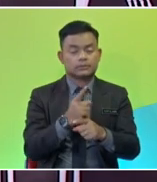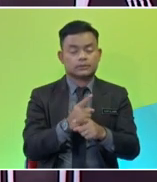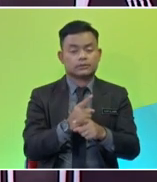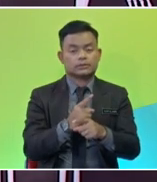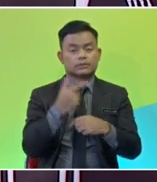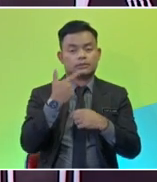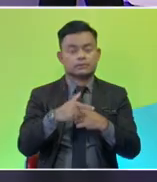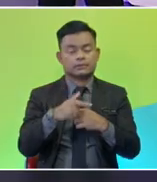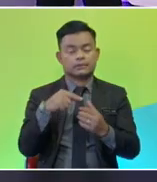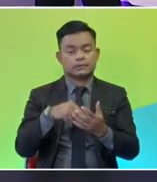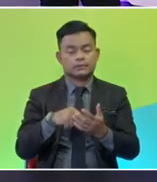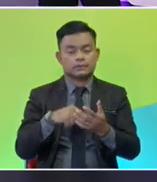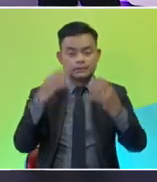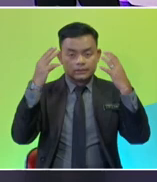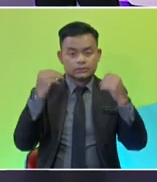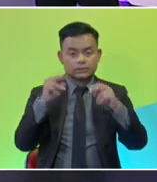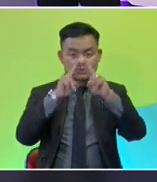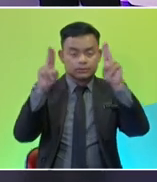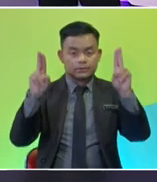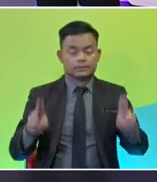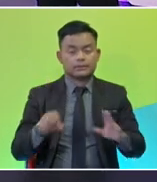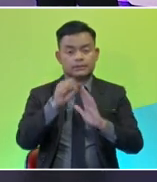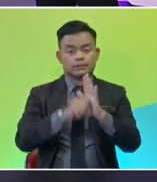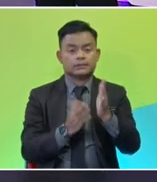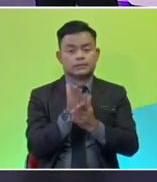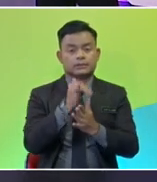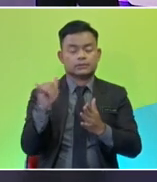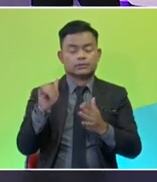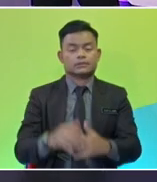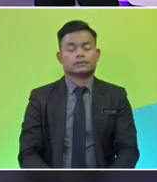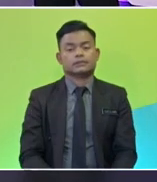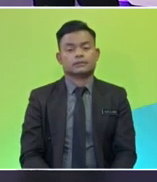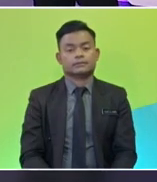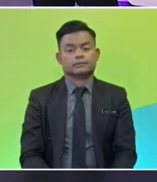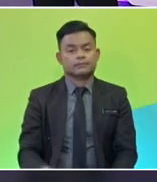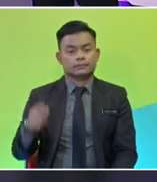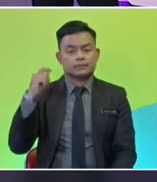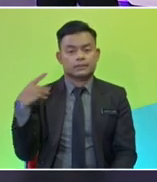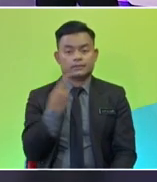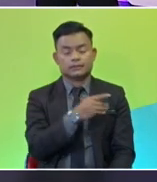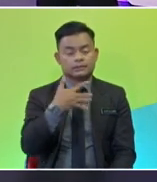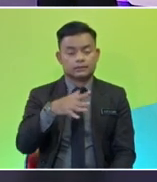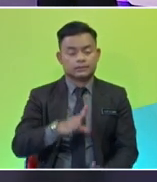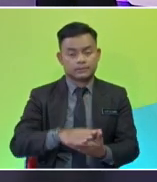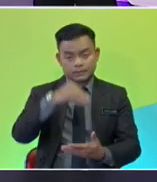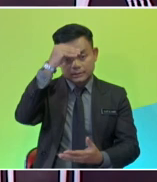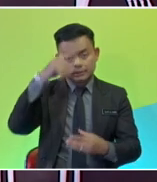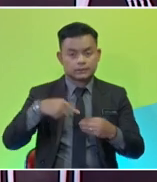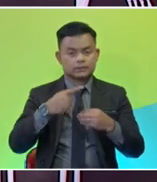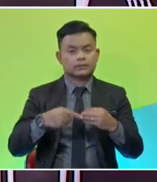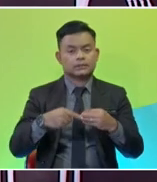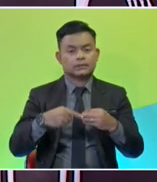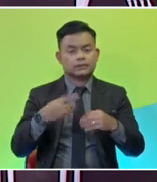Oke Baik seterusnya tadi kita udah belajar tentang kedudukan tulang